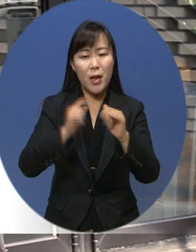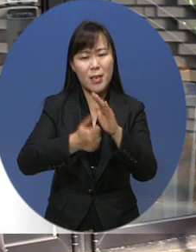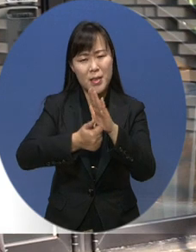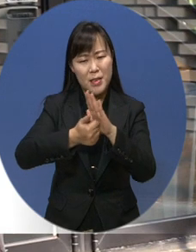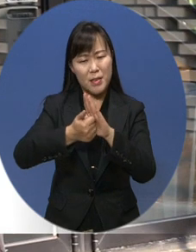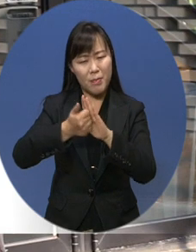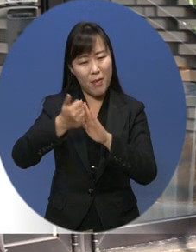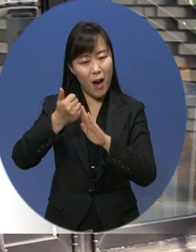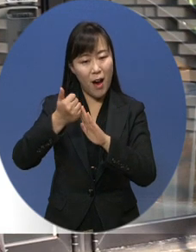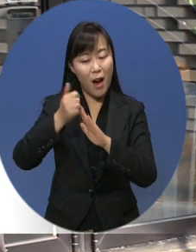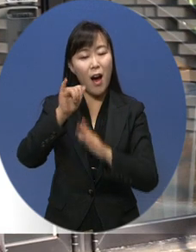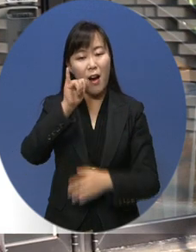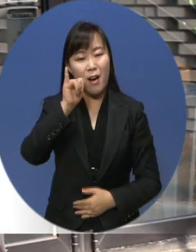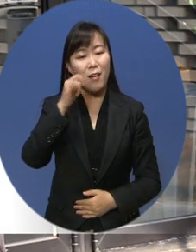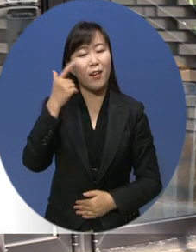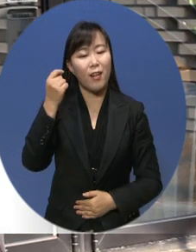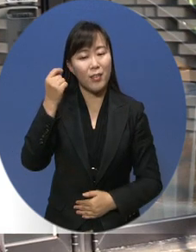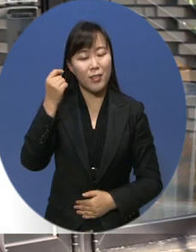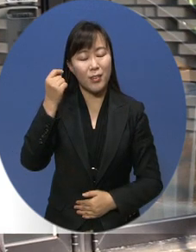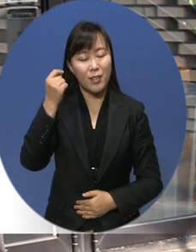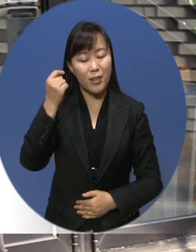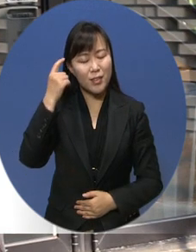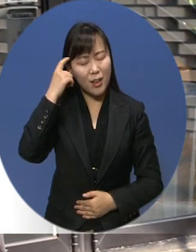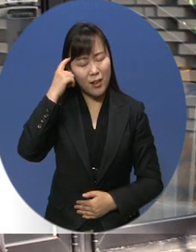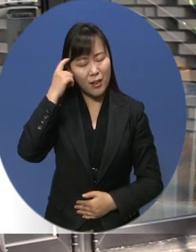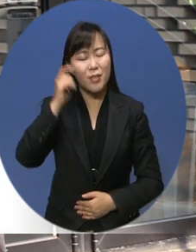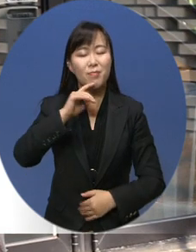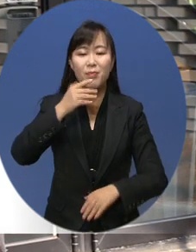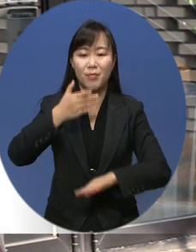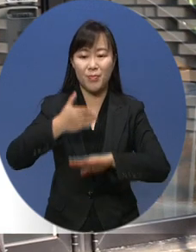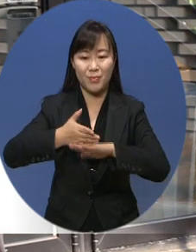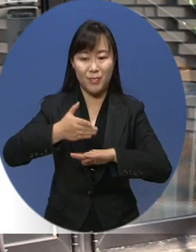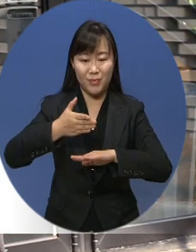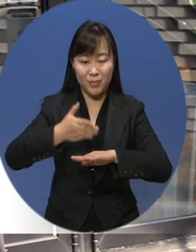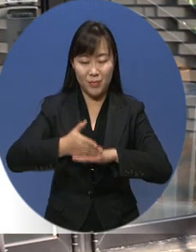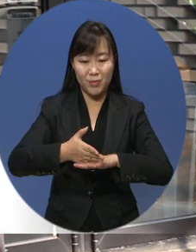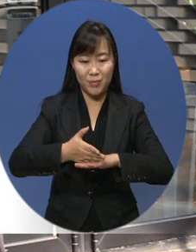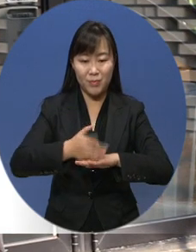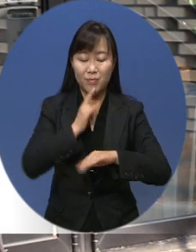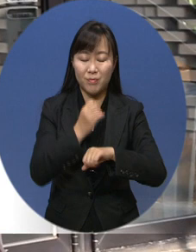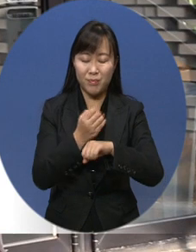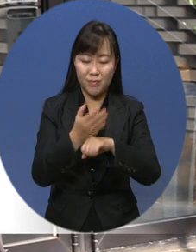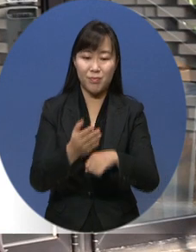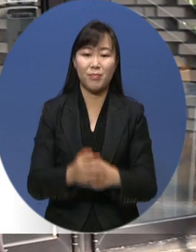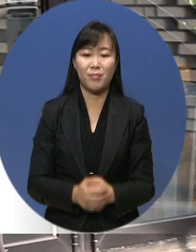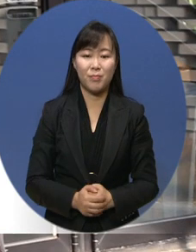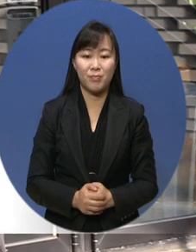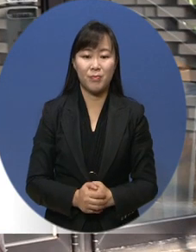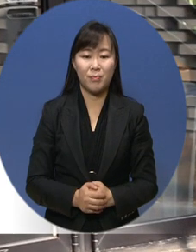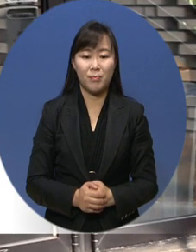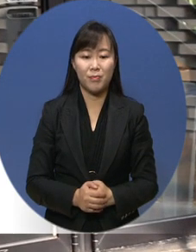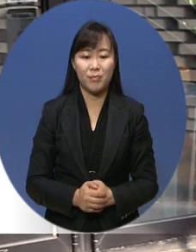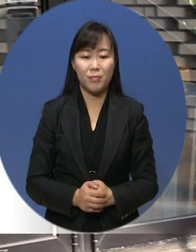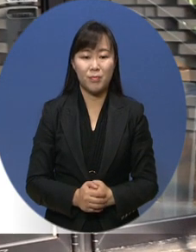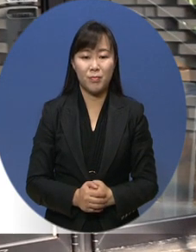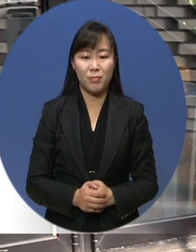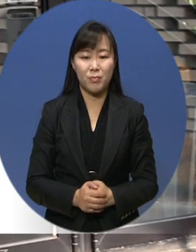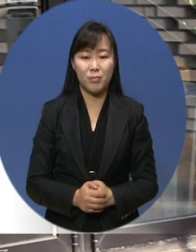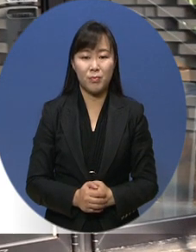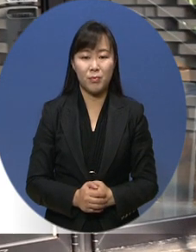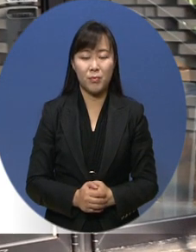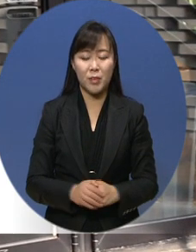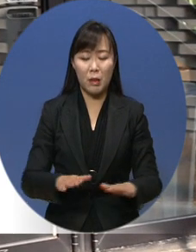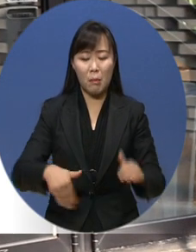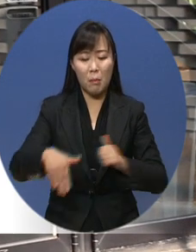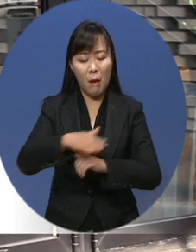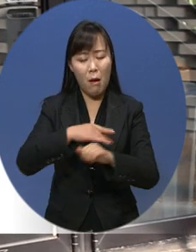뭔가 희망이 생겼다는 거, 거기에 대해서 이제 고맙다는 말씀을 드리겠습니다. 좀